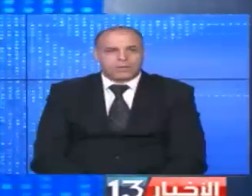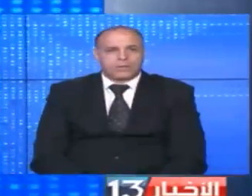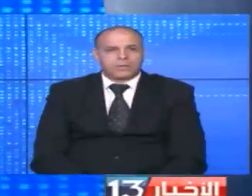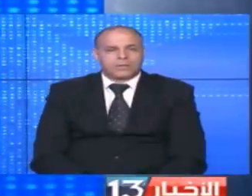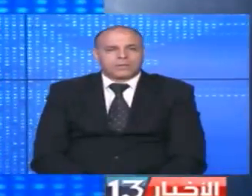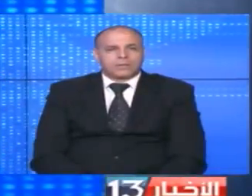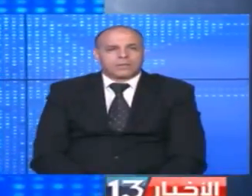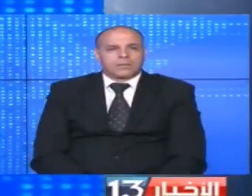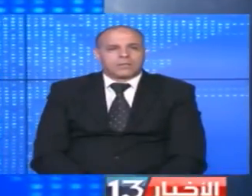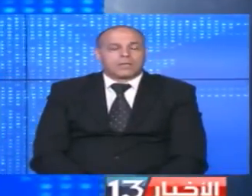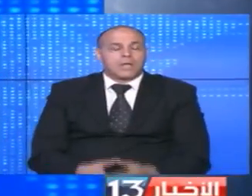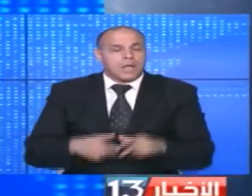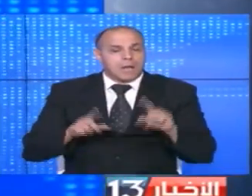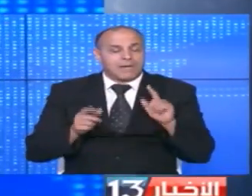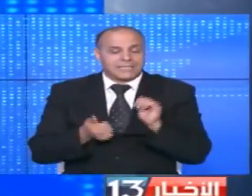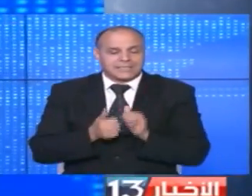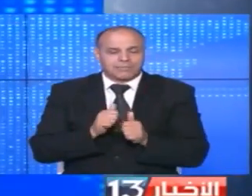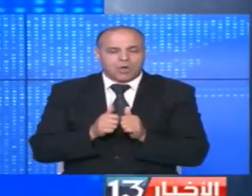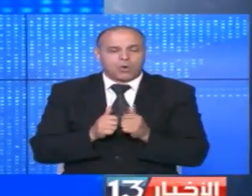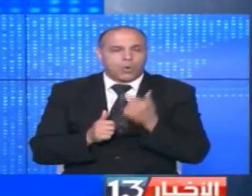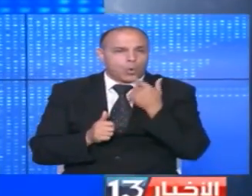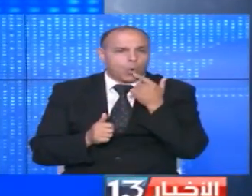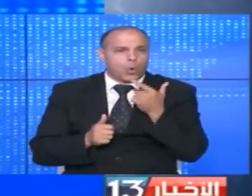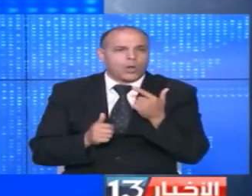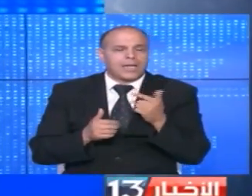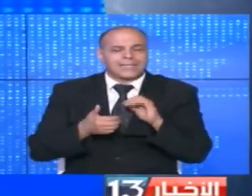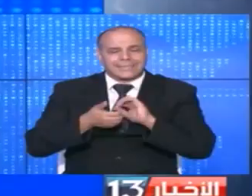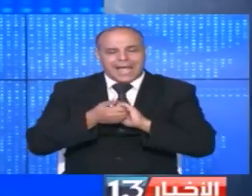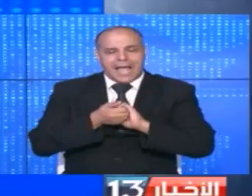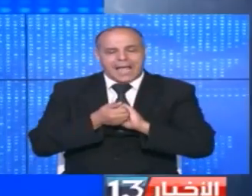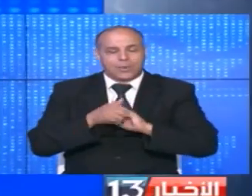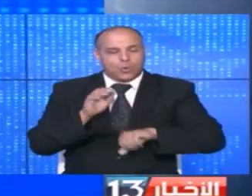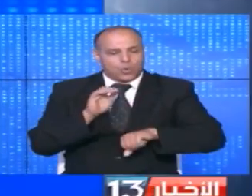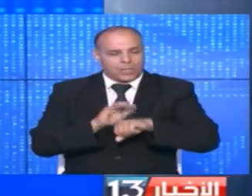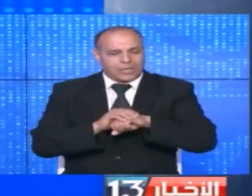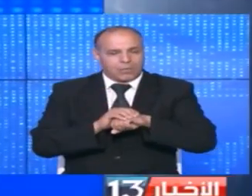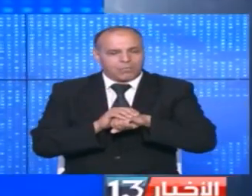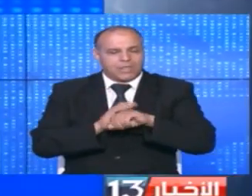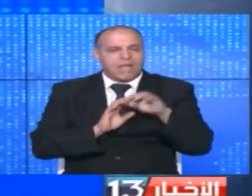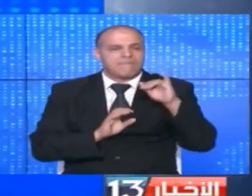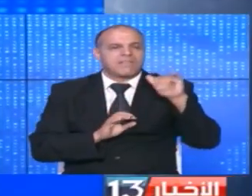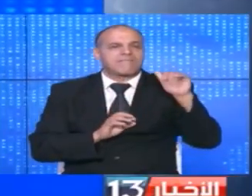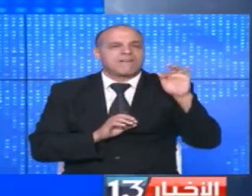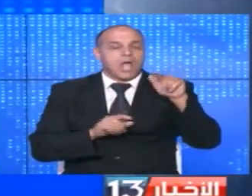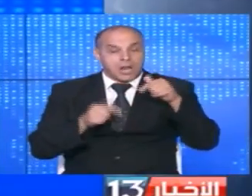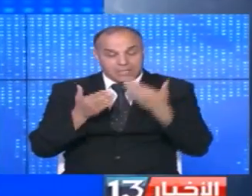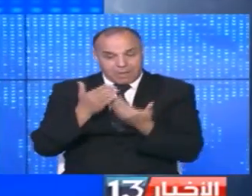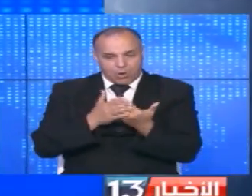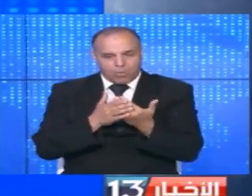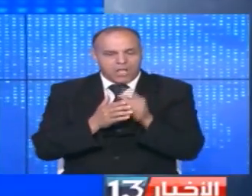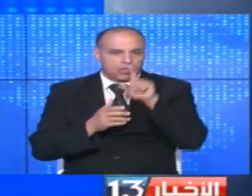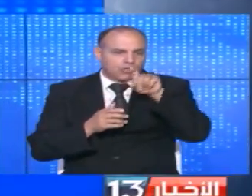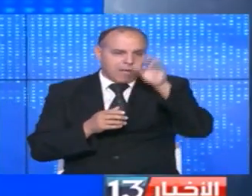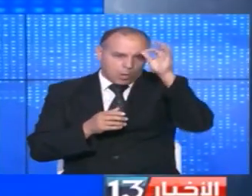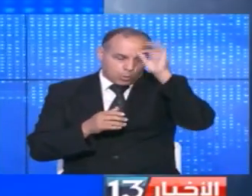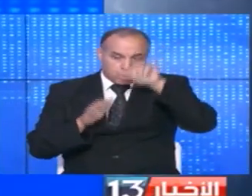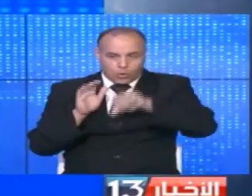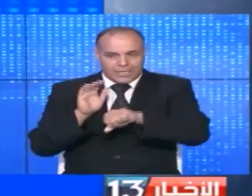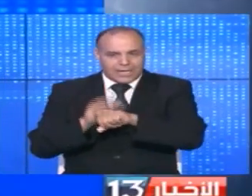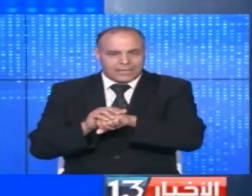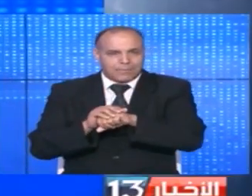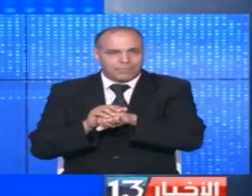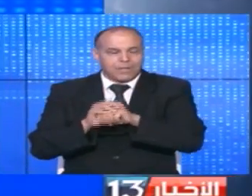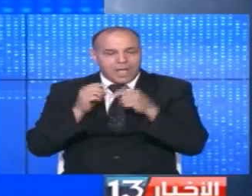الى اخبار الرياضه الان حيث واصل الاتحاد الدولي لكره القدم في فاصبح اليوم الجميع التونسيه لكره القدم